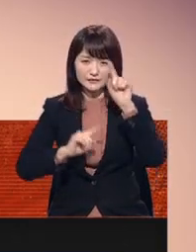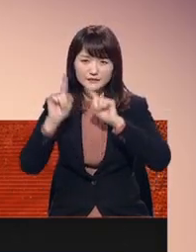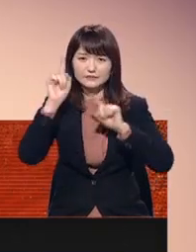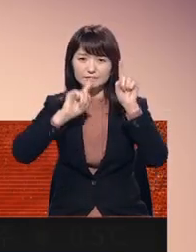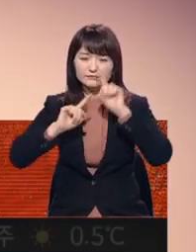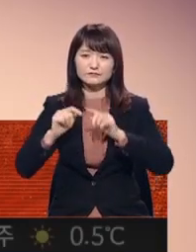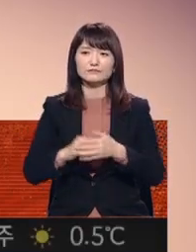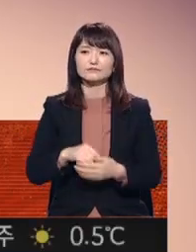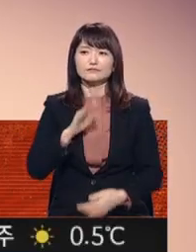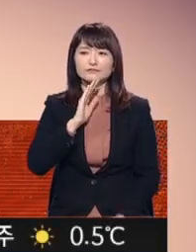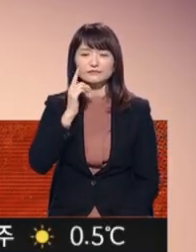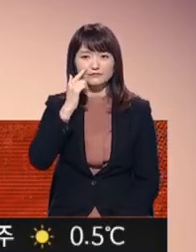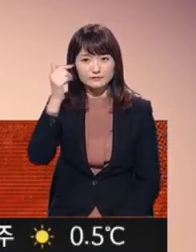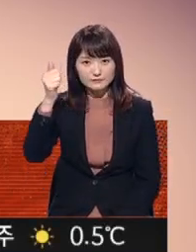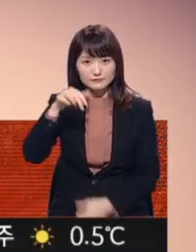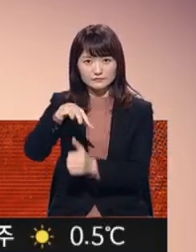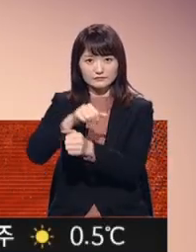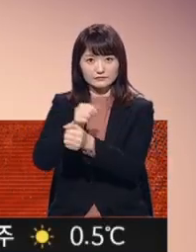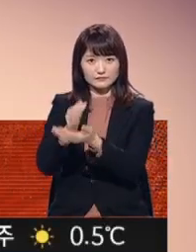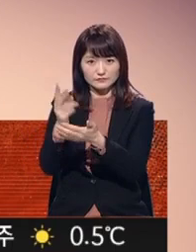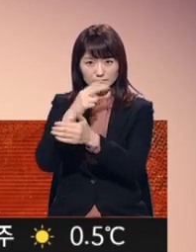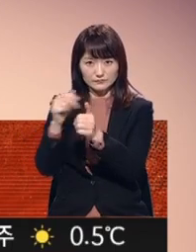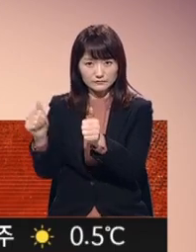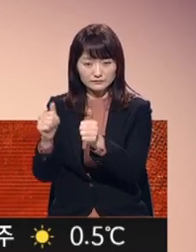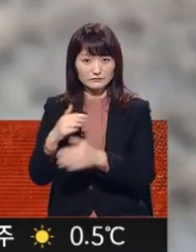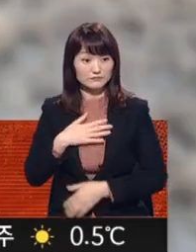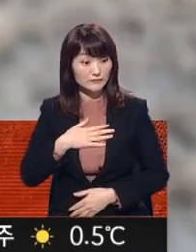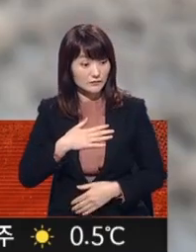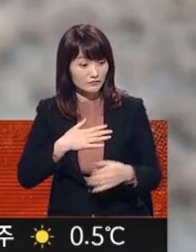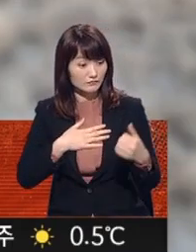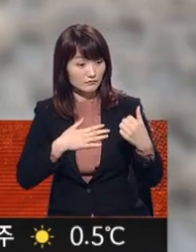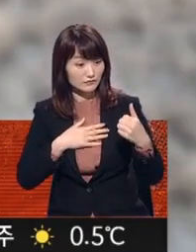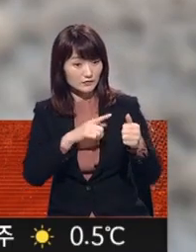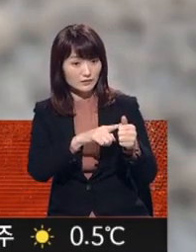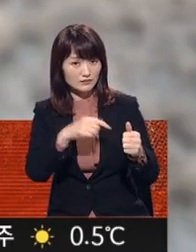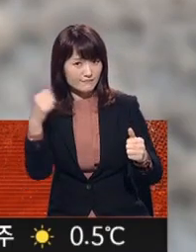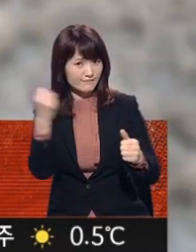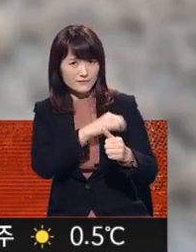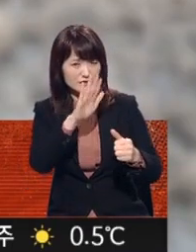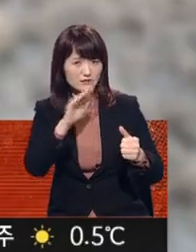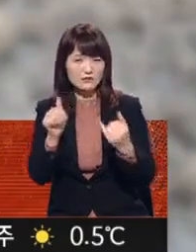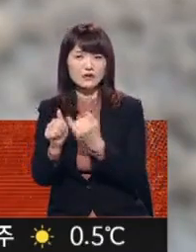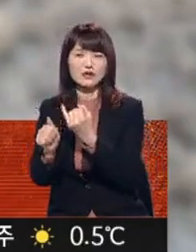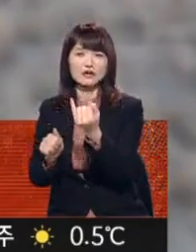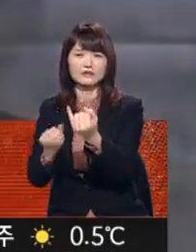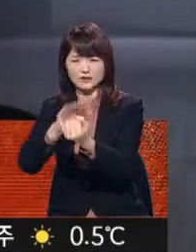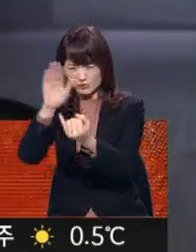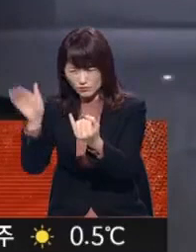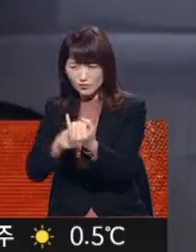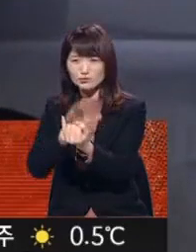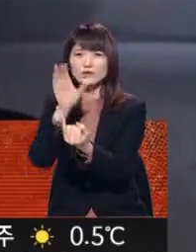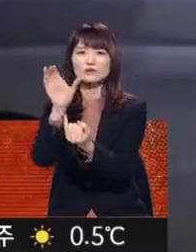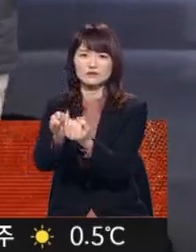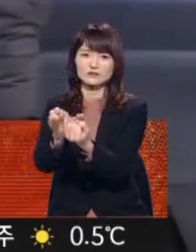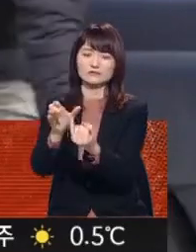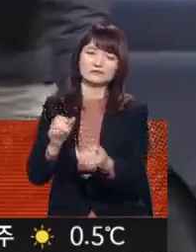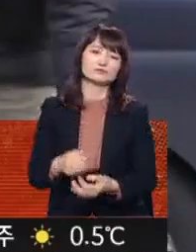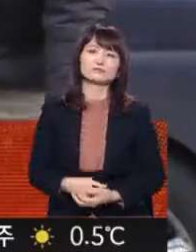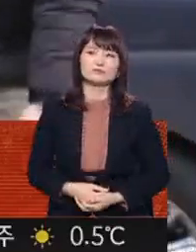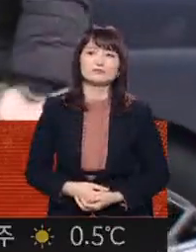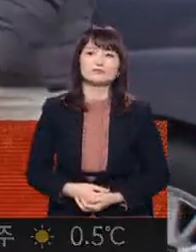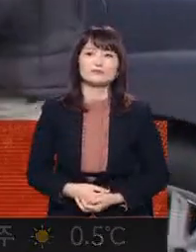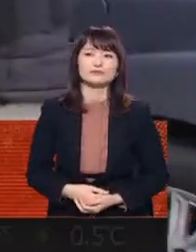드렸지만이 친부라는 사람이 영장심사 때 저는 안 때렸어요 저 아내가 다 한 겁니다 라면서 이렇게